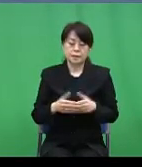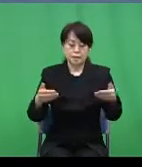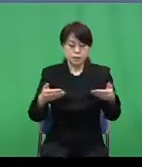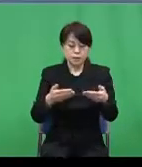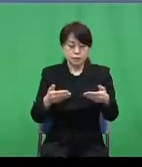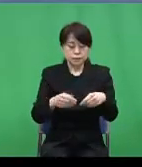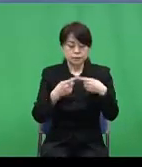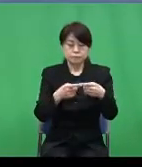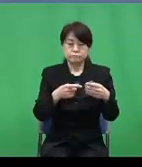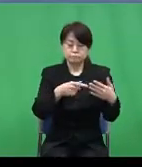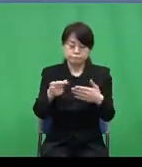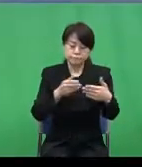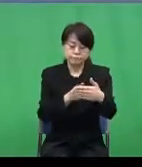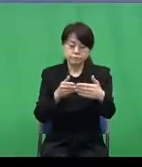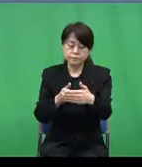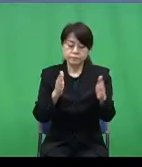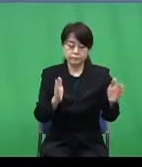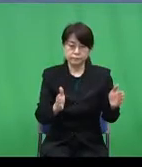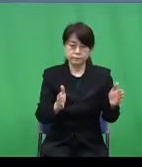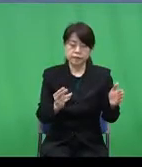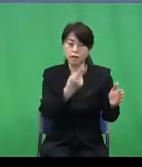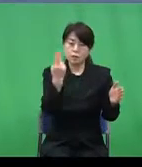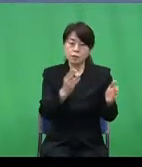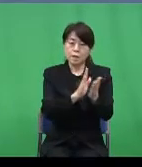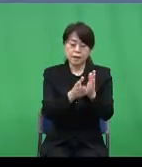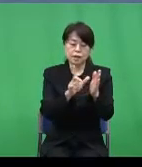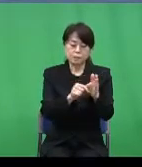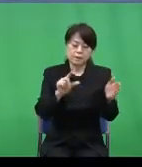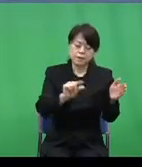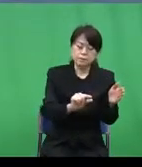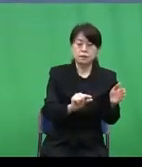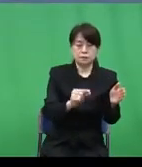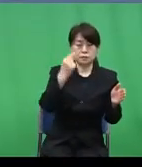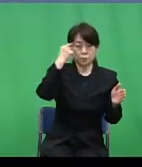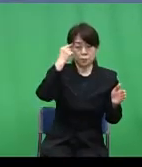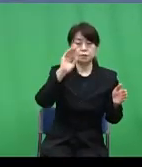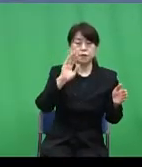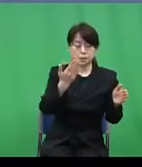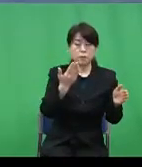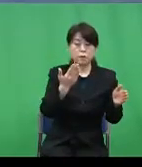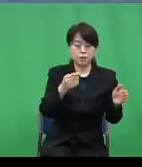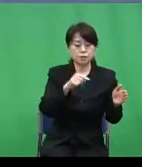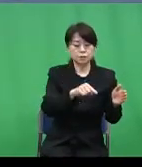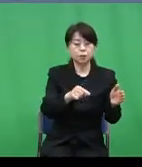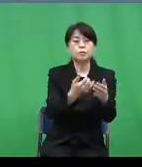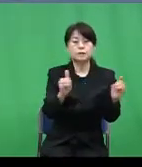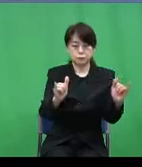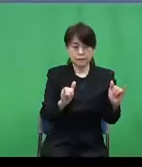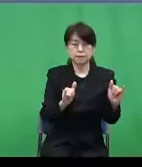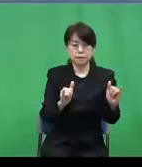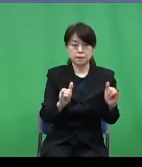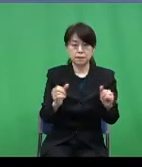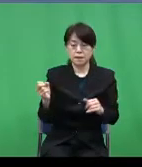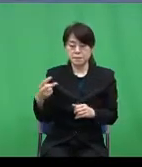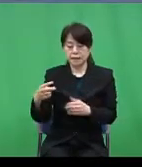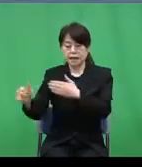氷河期、富山県の場合は統計見るとそんなに多くないように見えるんですけれども、そういった世代の方、それから引き